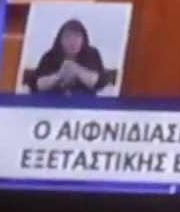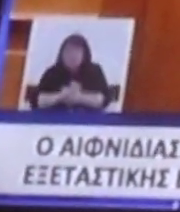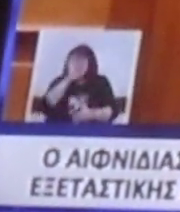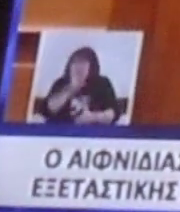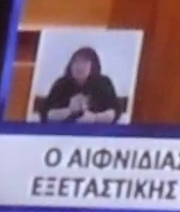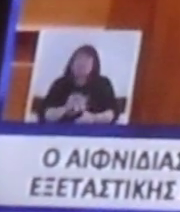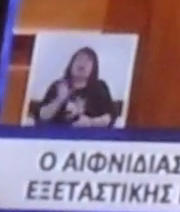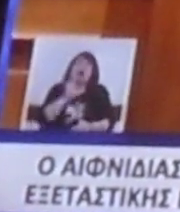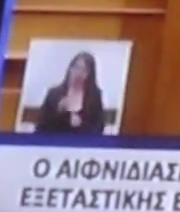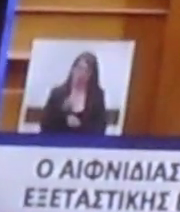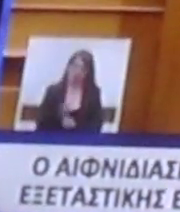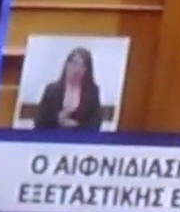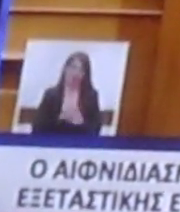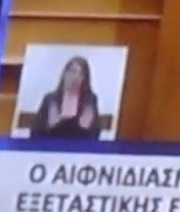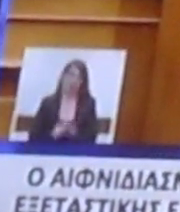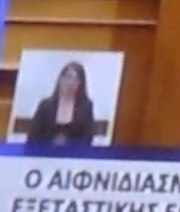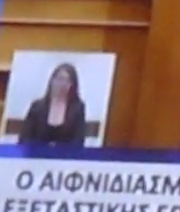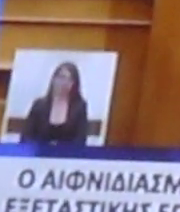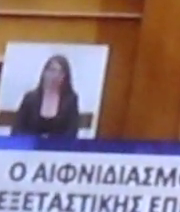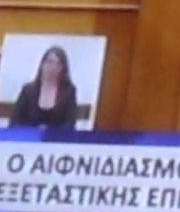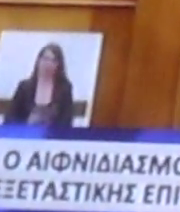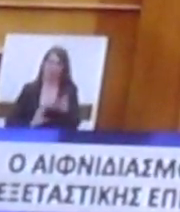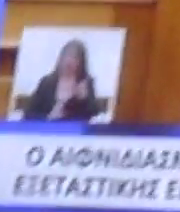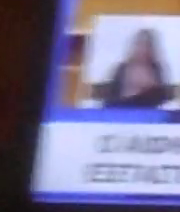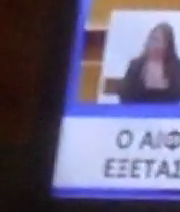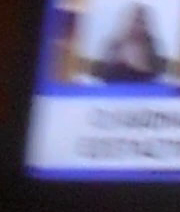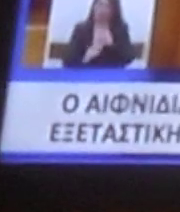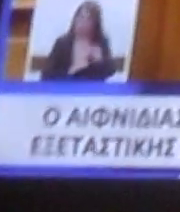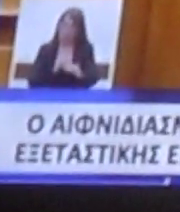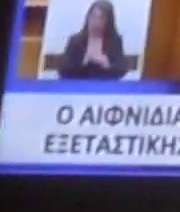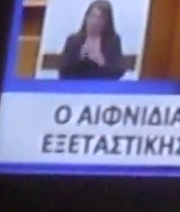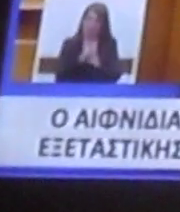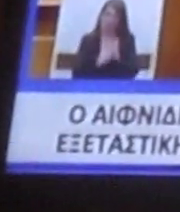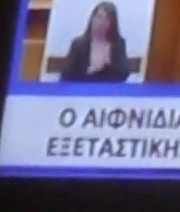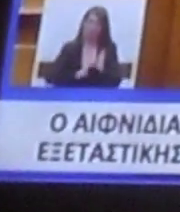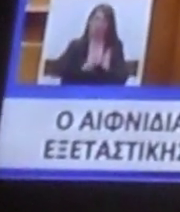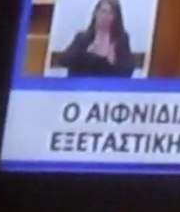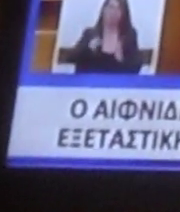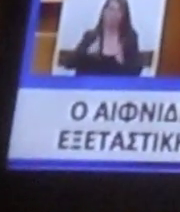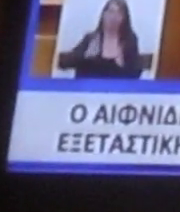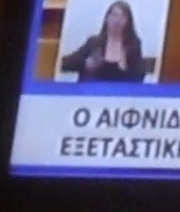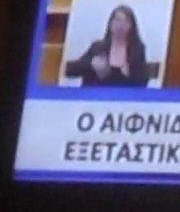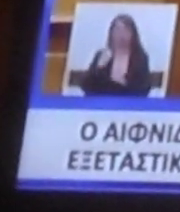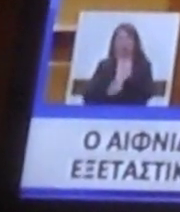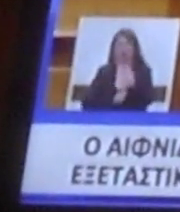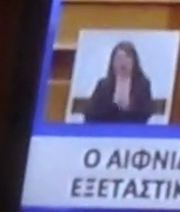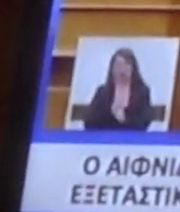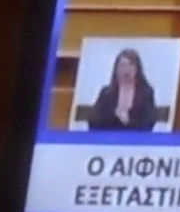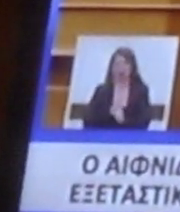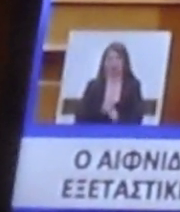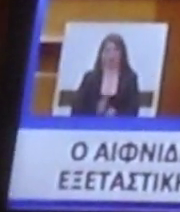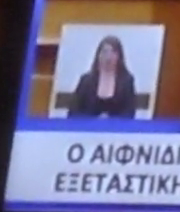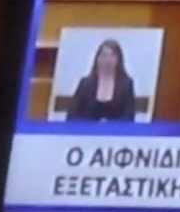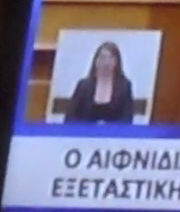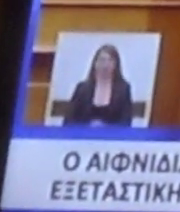άλλος πρόλαβε κλπ. Όταν έχει να κάνει όμως με εθνικό θέμα, λέω, όταν έχει να κάνει με ένα θέμα που θα το βρούμε μπροστά